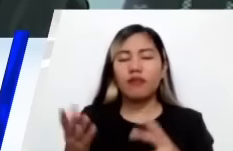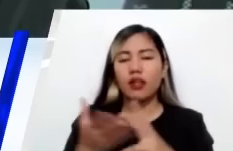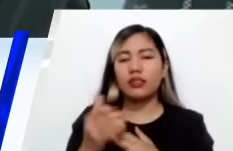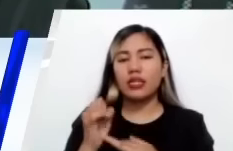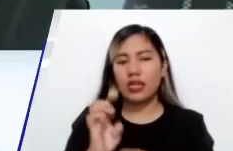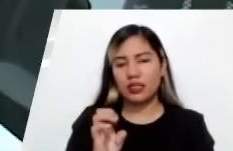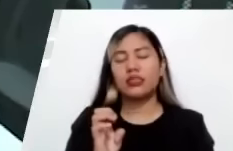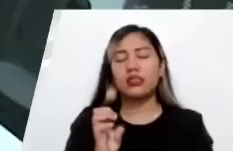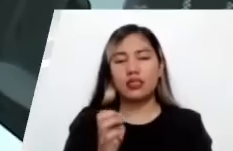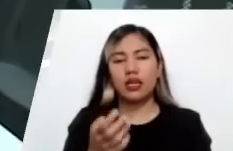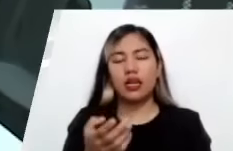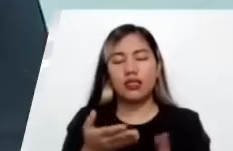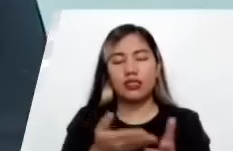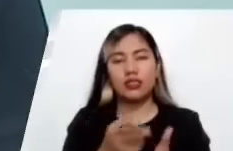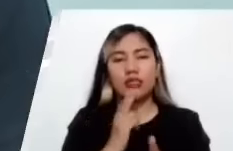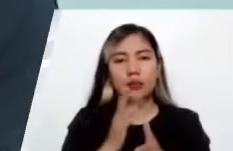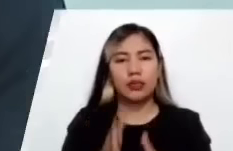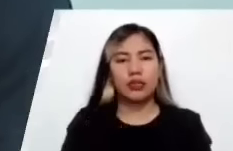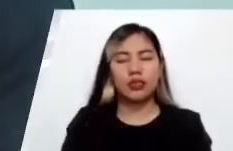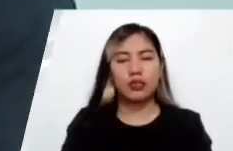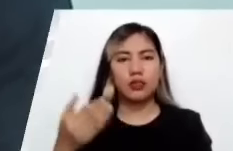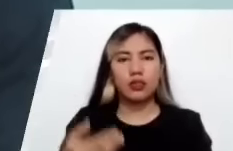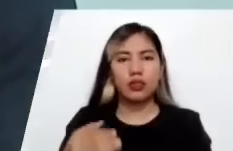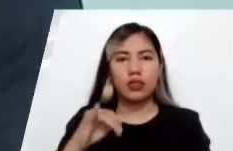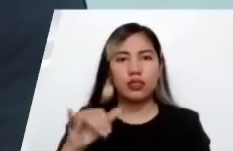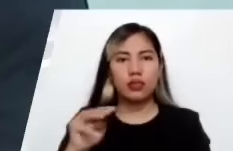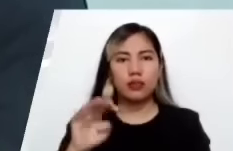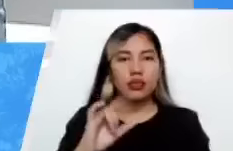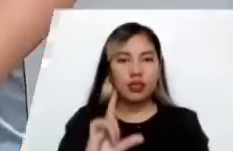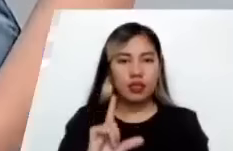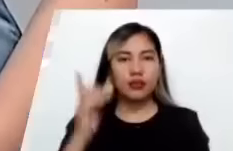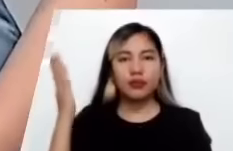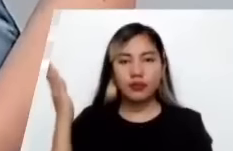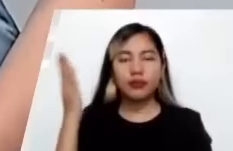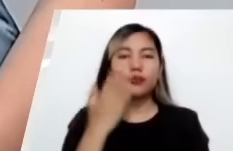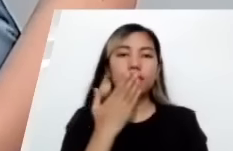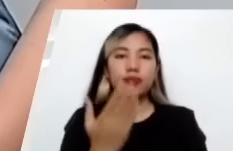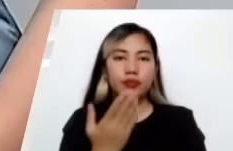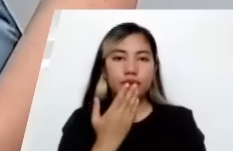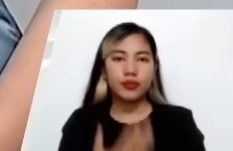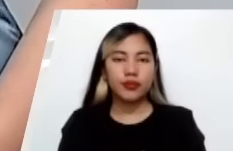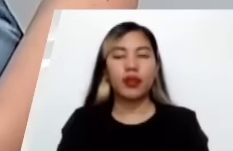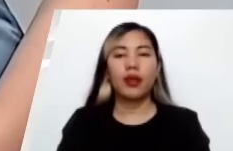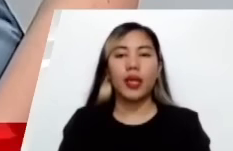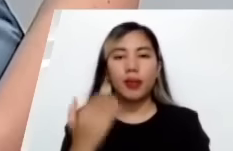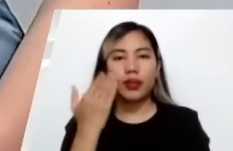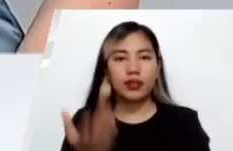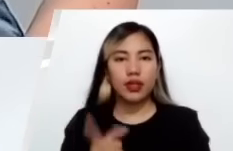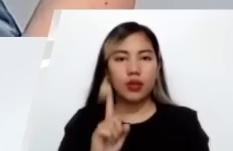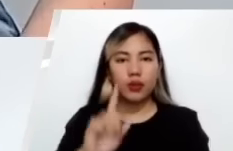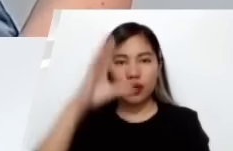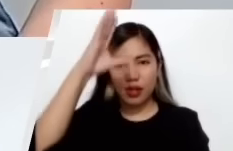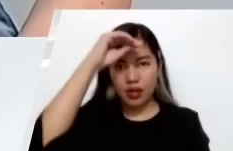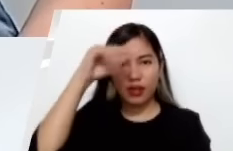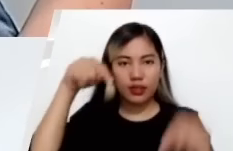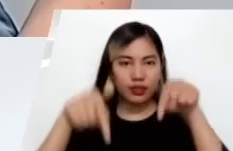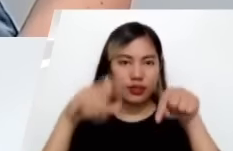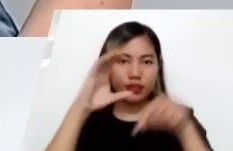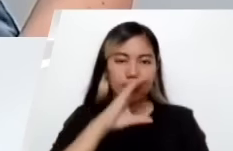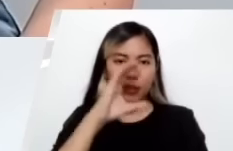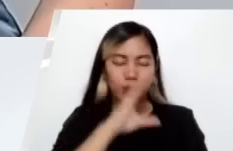James Agustin, nagbabalita para sa GMA Integrated News. Patay ang isang lalaki dito sa Cebu City matapos barilin